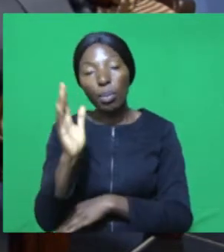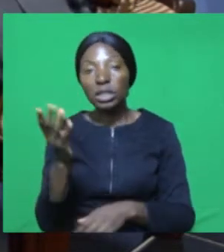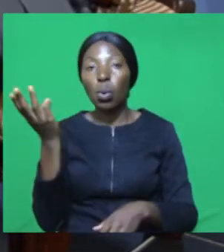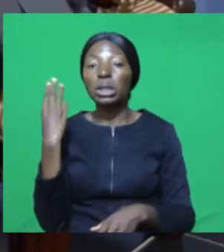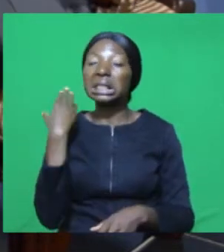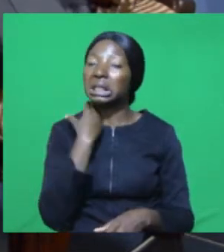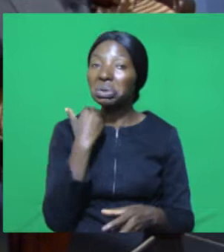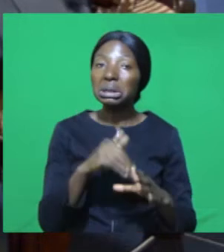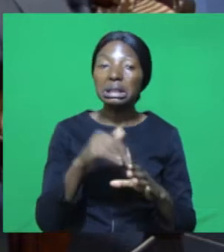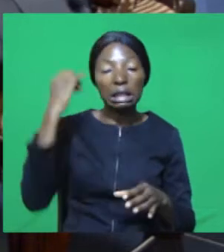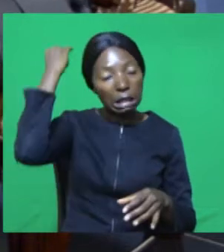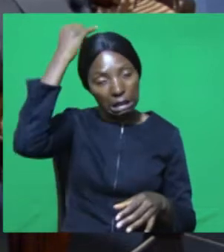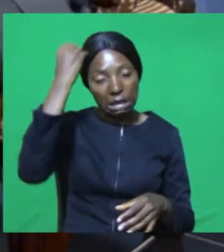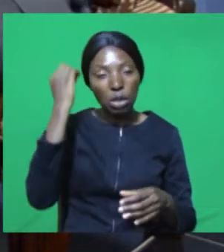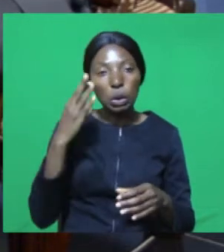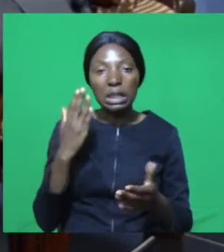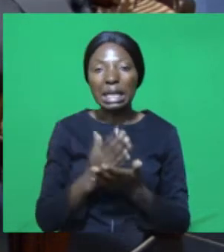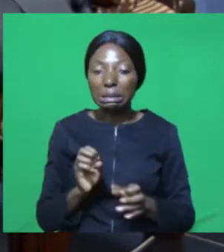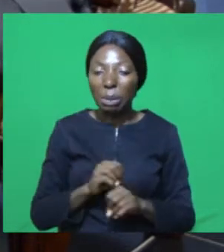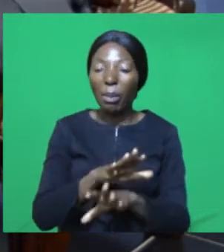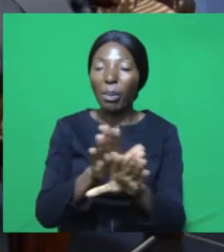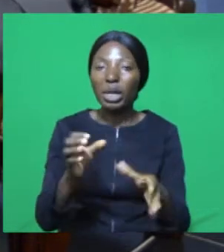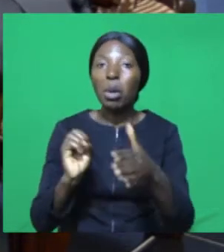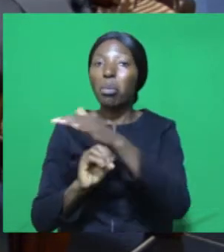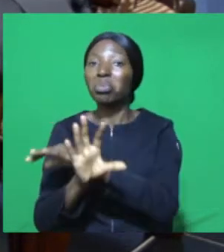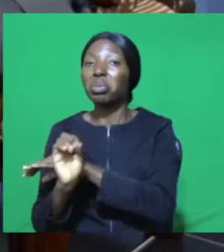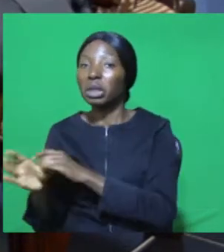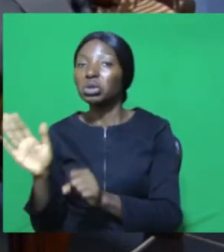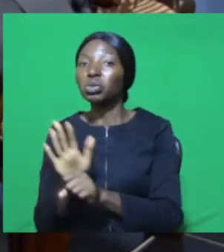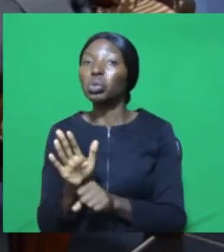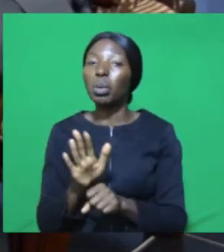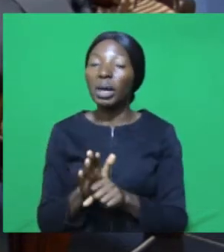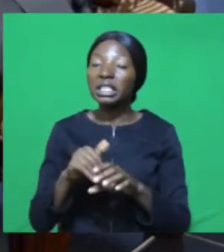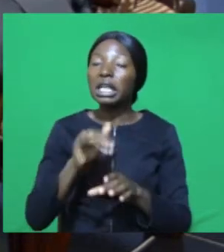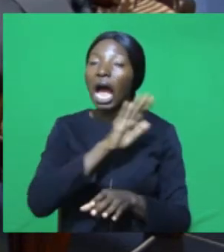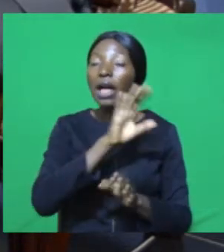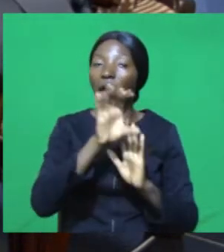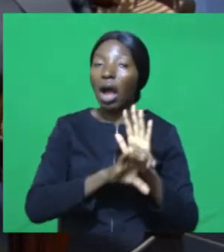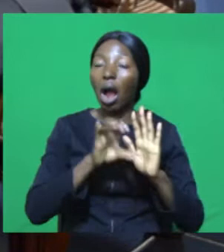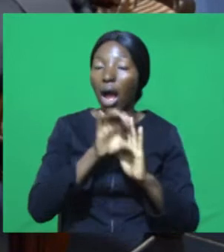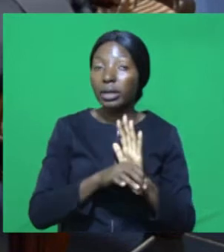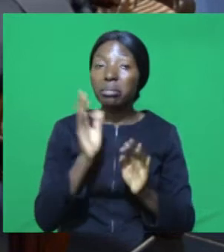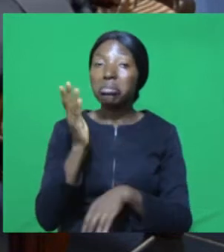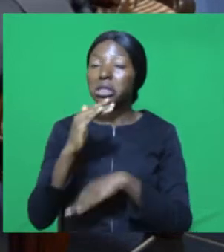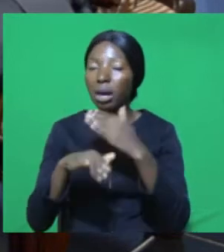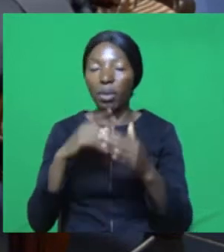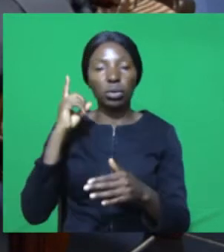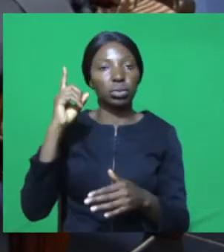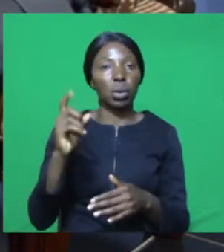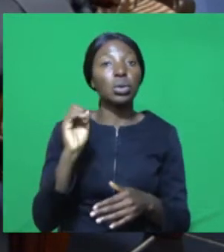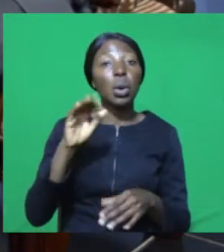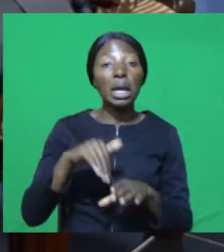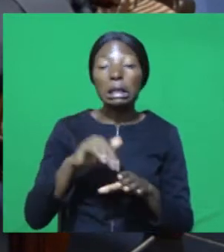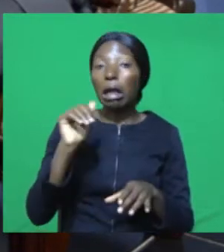kwavaiendai kukuvaitenda vachiparidza. Saka muna AD 34 vaIsraeri vakabva vasaina kuti hatidi